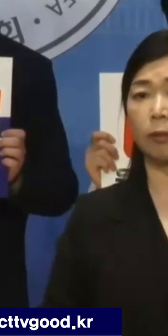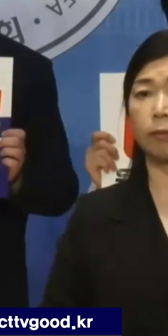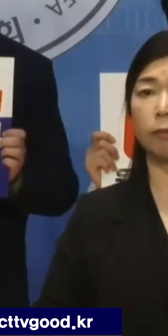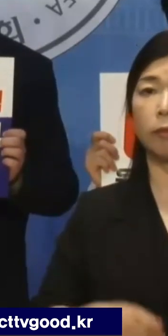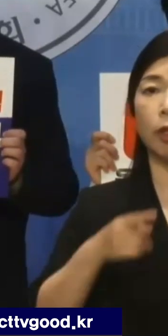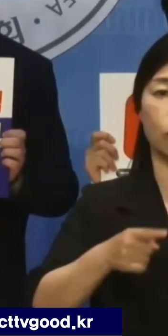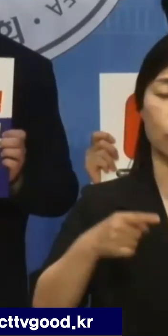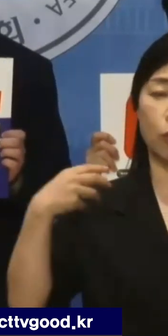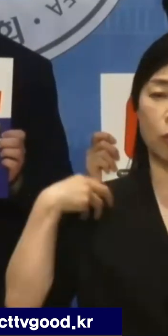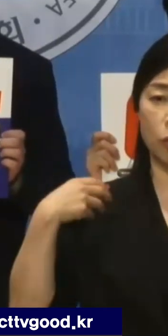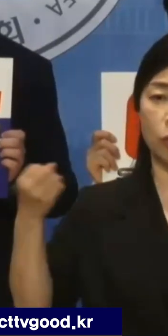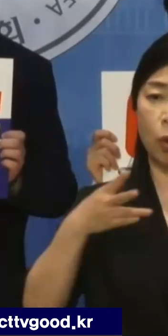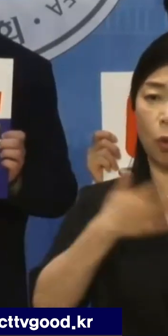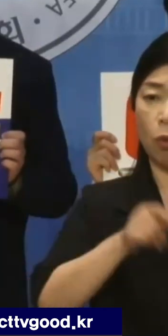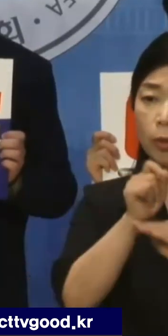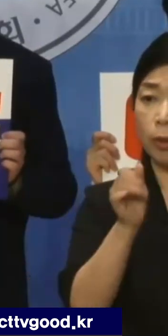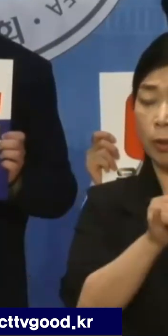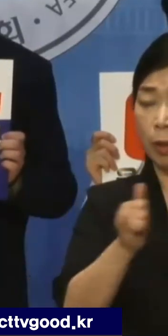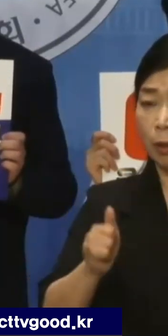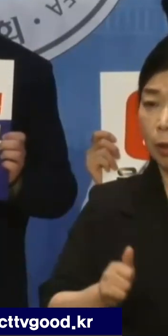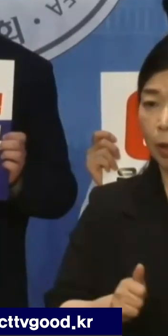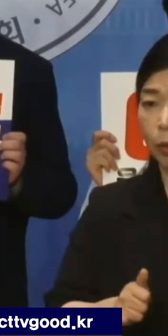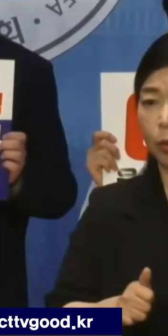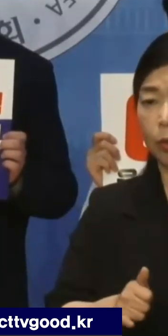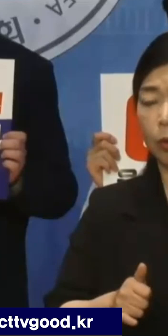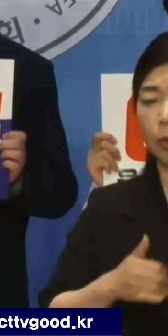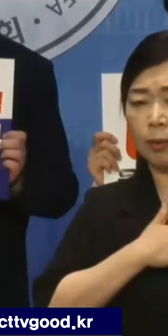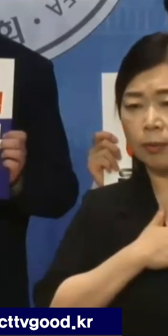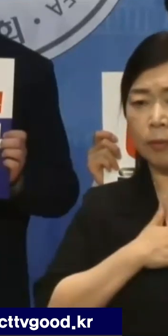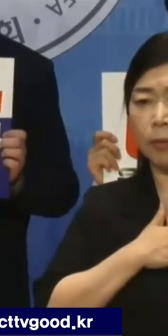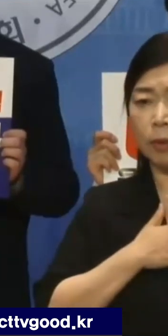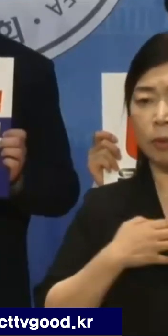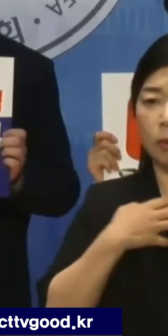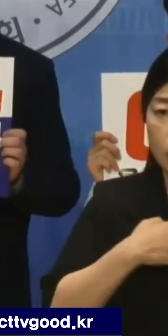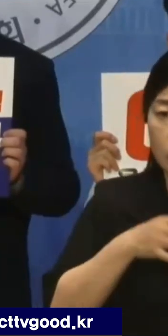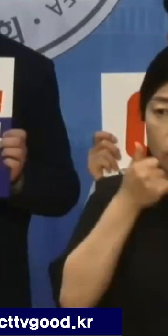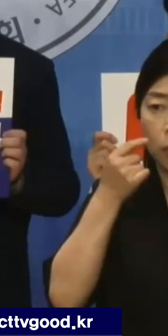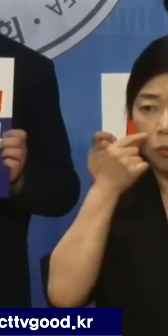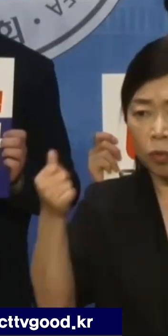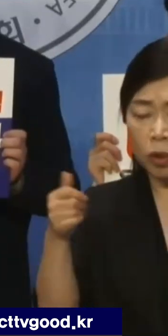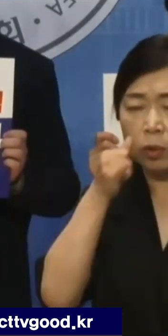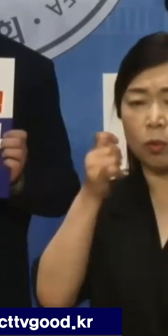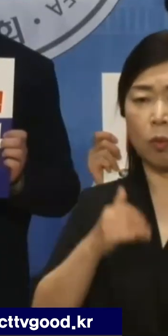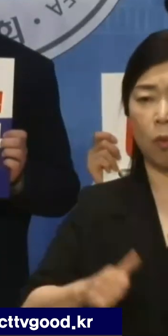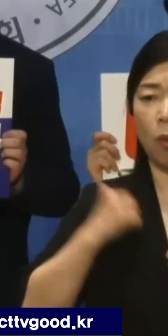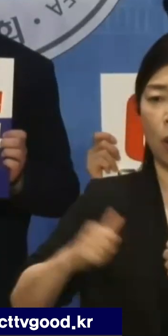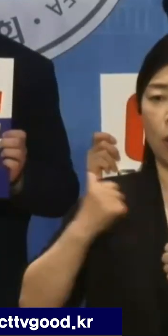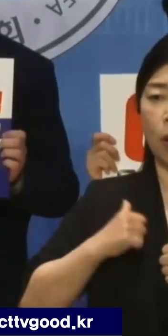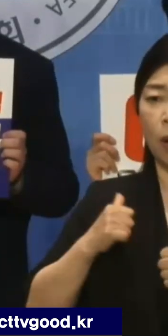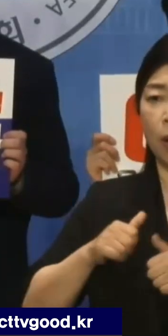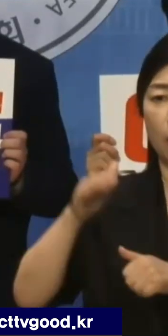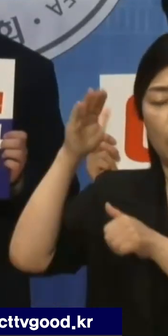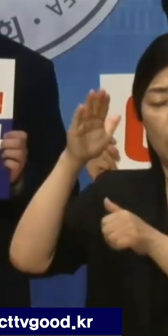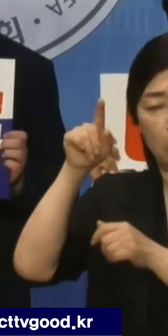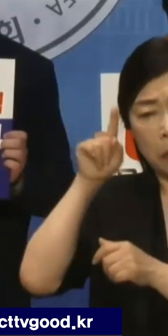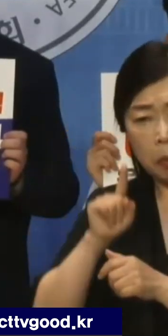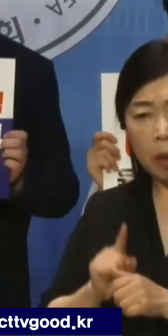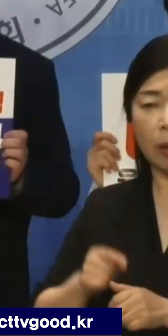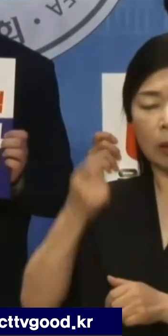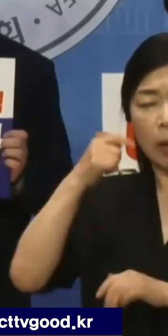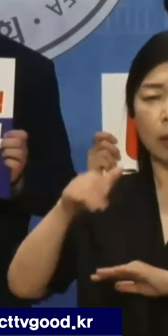정부와 공직자들은 대통령의 심기를 걱정하고 대통령의 분노를 갈아칠 생각을 하지